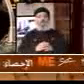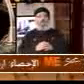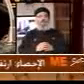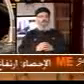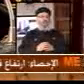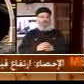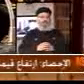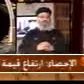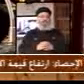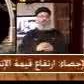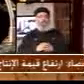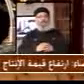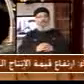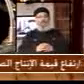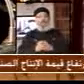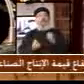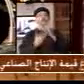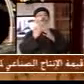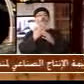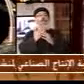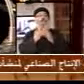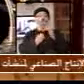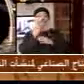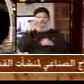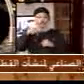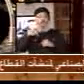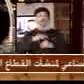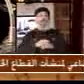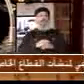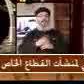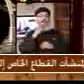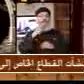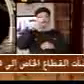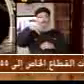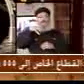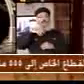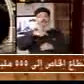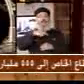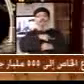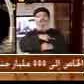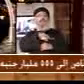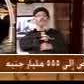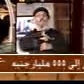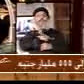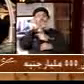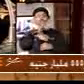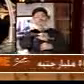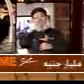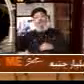احتياج. في معجزة النهاردة، المعجزة دي تمت في الجليل يعني في شمال